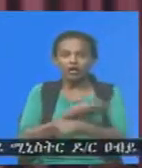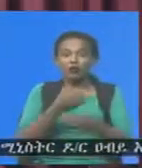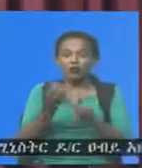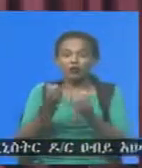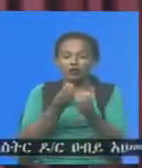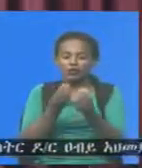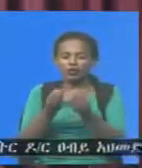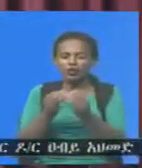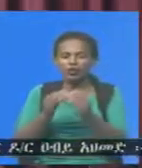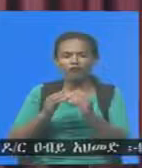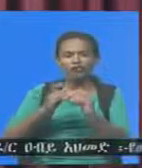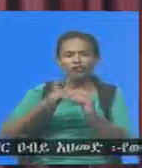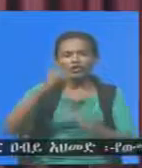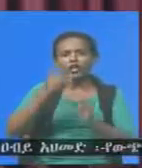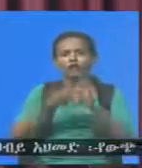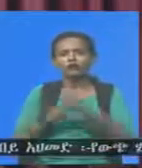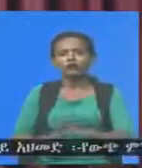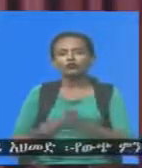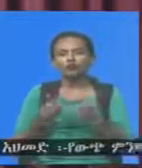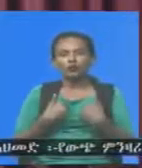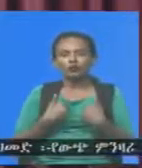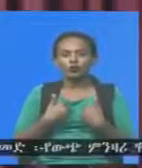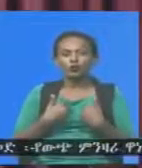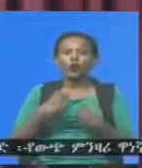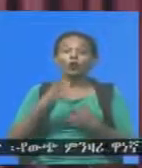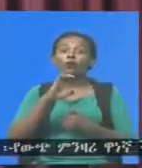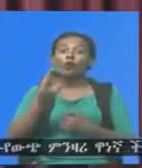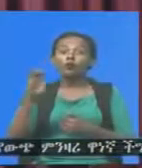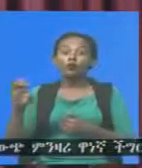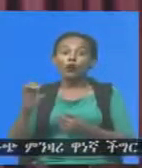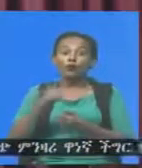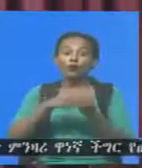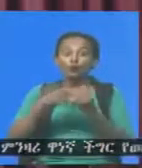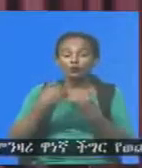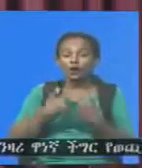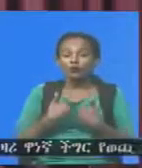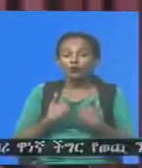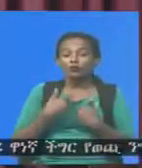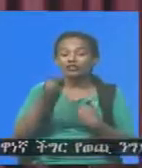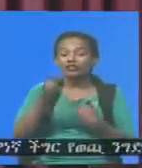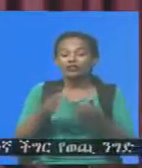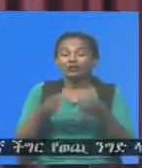ከፍተኛ ኢምፓክት አለው። በአውሮፓና በኤዥያ መካከል የሚደረገው ንግድ በዛ ስለሚተላለፍ